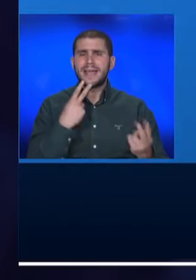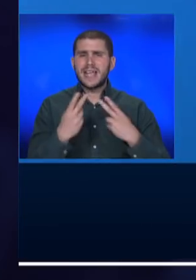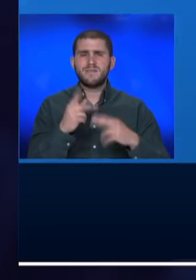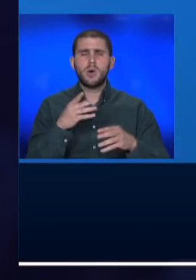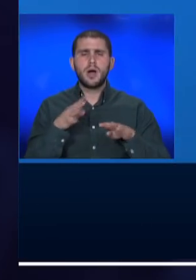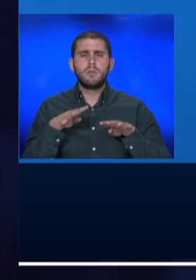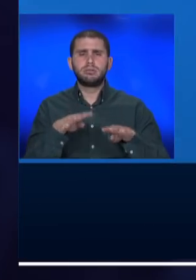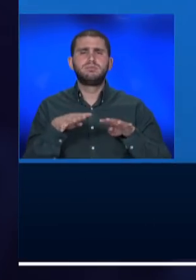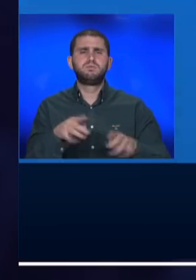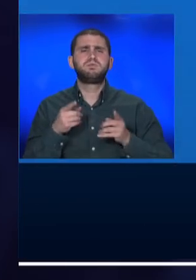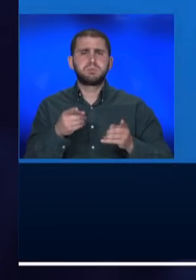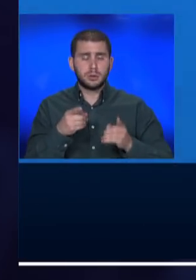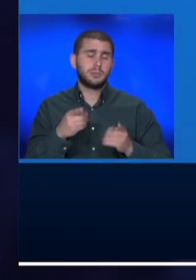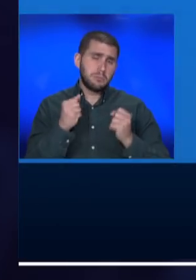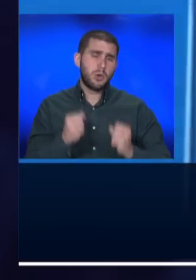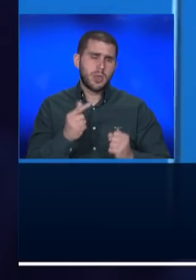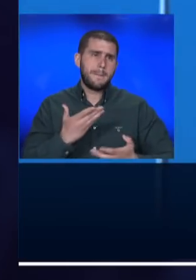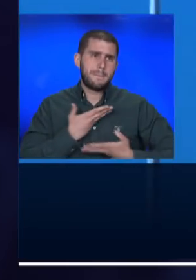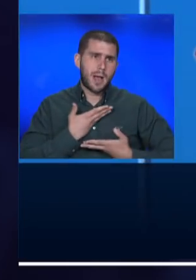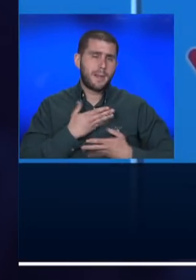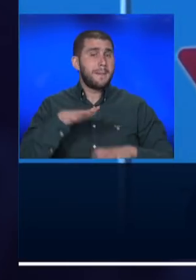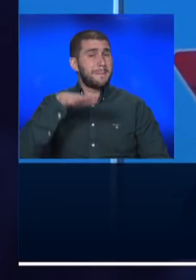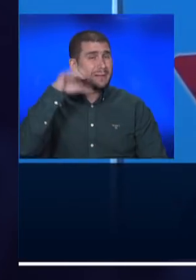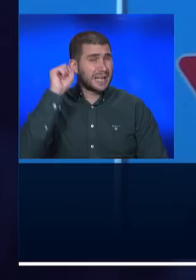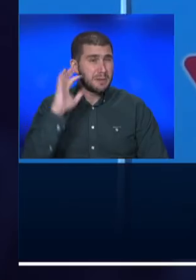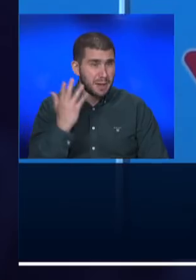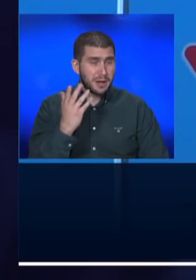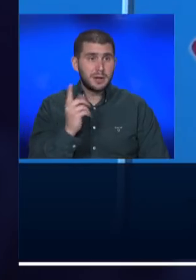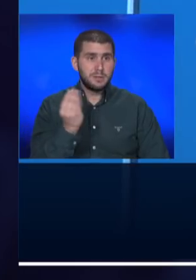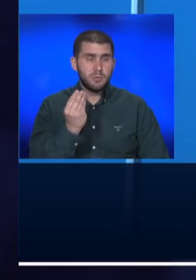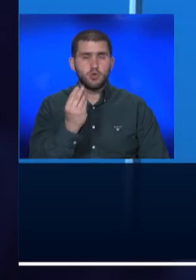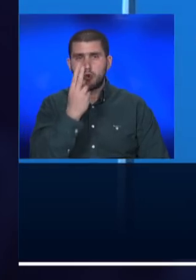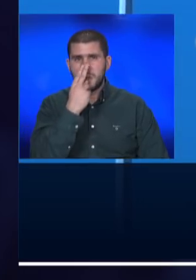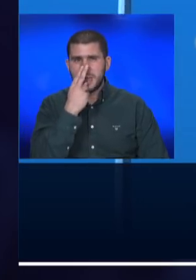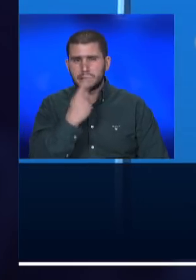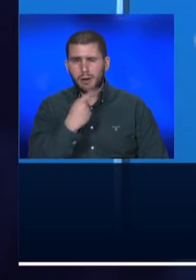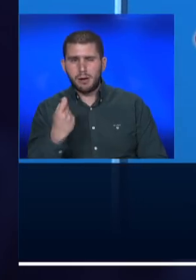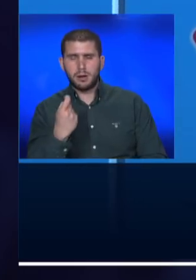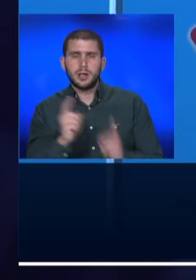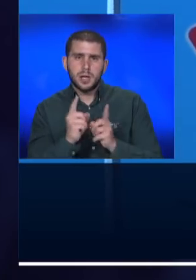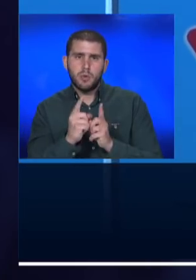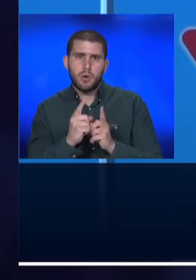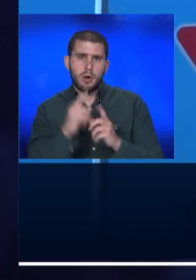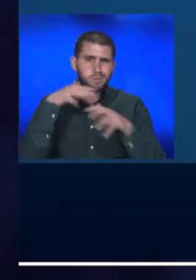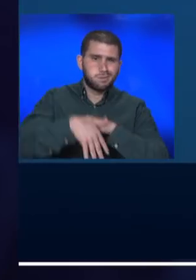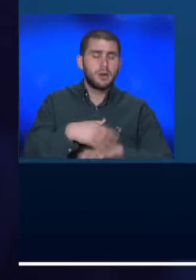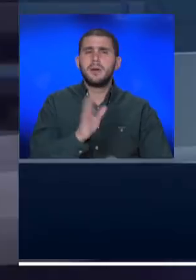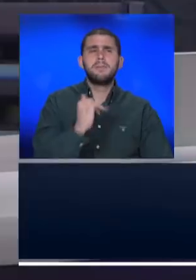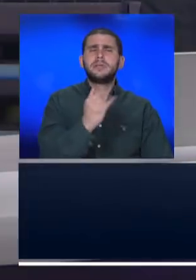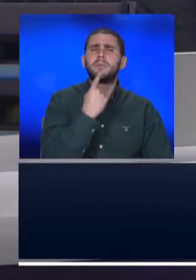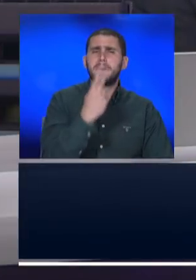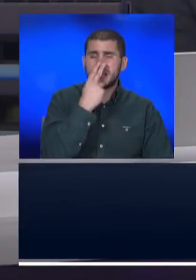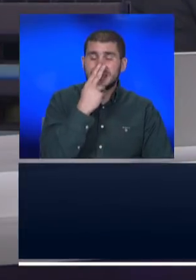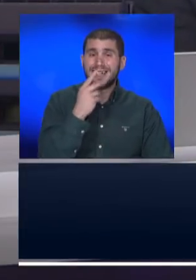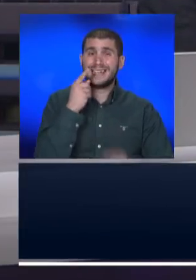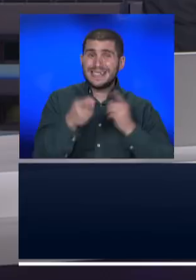ספק שאתה מקבל את המסקנה שמישהו פה מנסה אותנו. לפי שעה... אבל מה זה מנסה אותנו? הירי הזה הוא מה? מנסה לבדוק